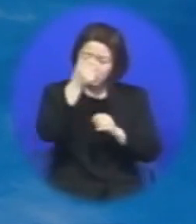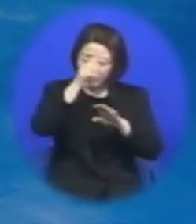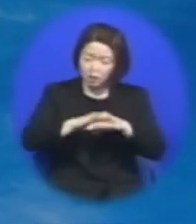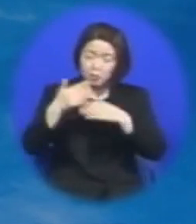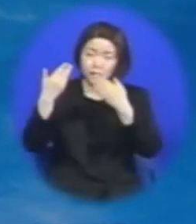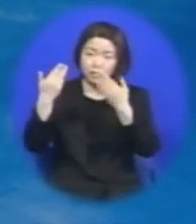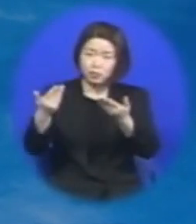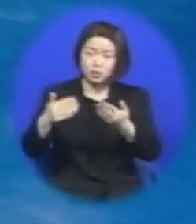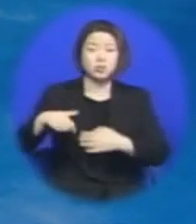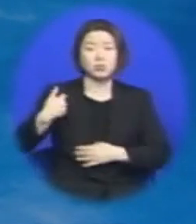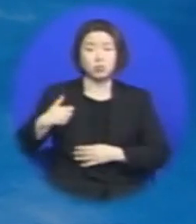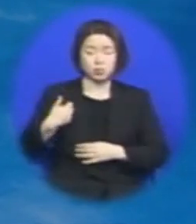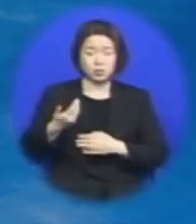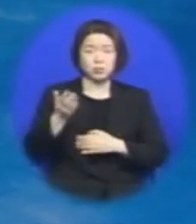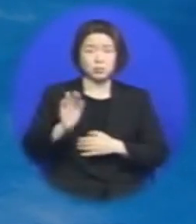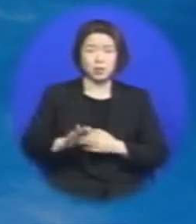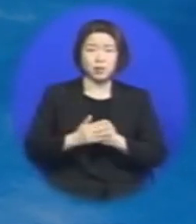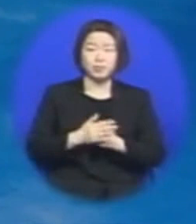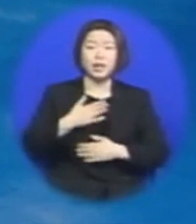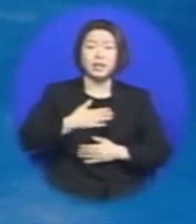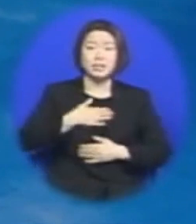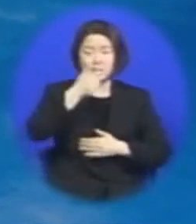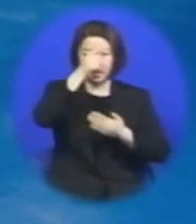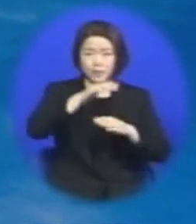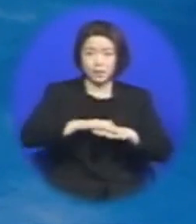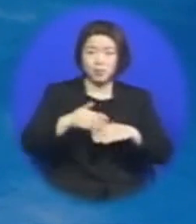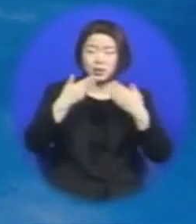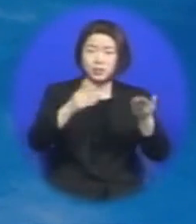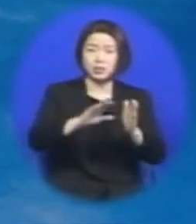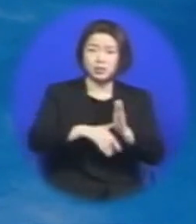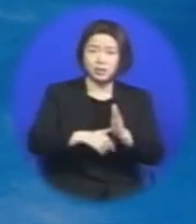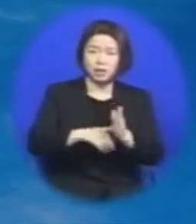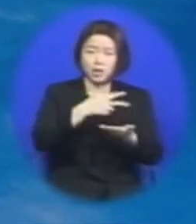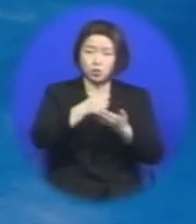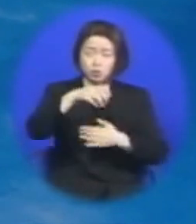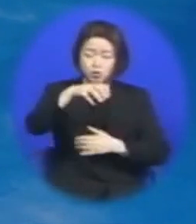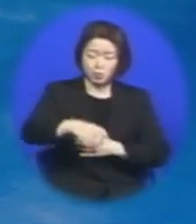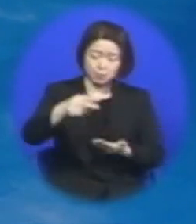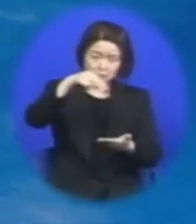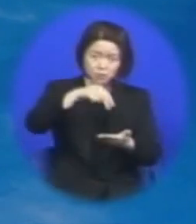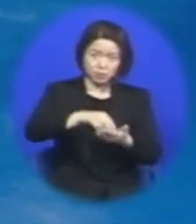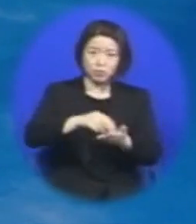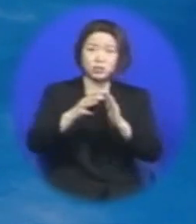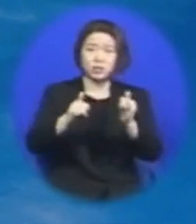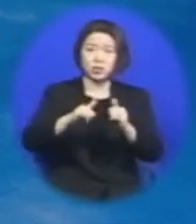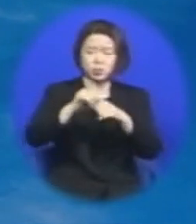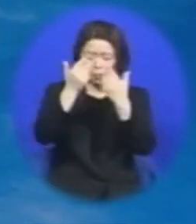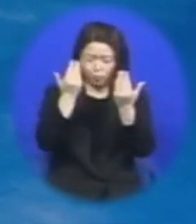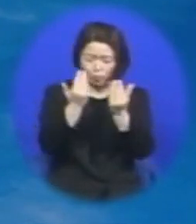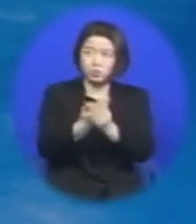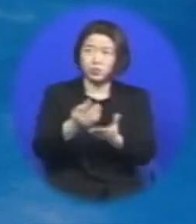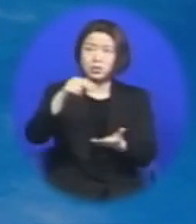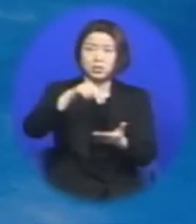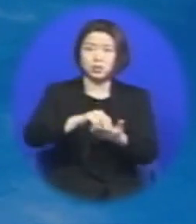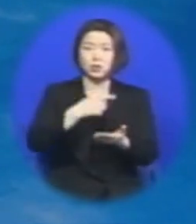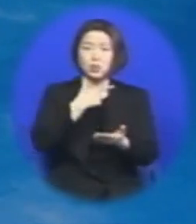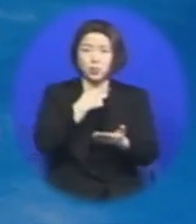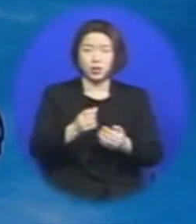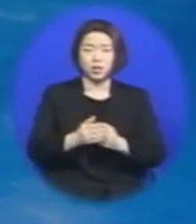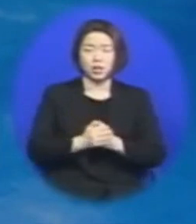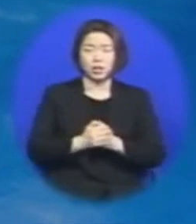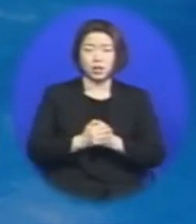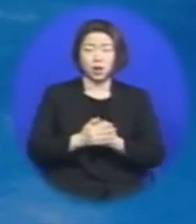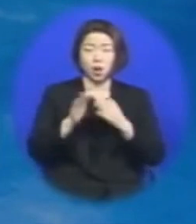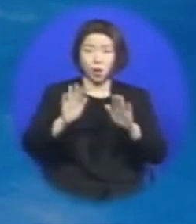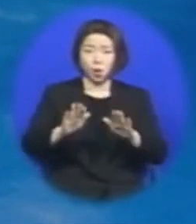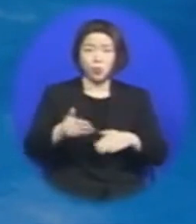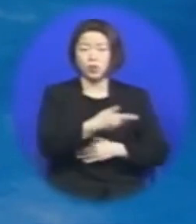있을지 모르지만 제가 예배드릴 때 주님 앞에서는 자로 온전히 서기 원합니다 여러분이 오늘